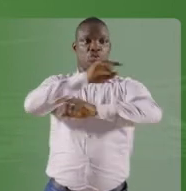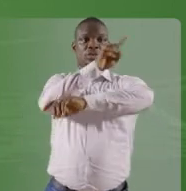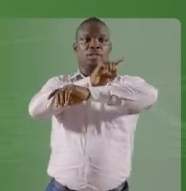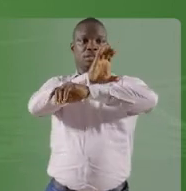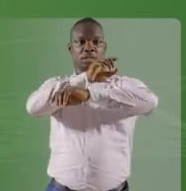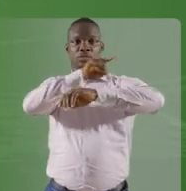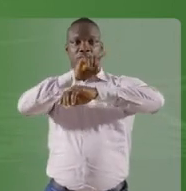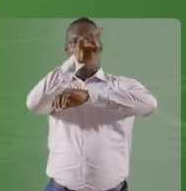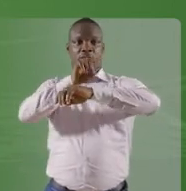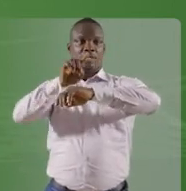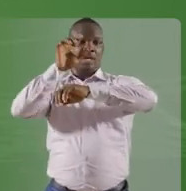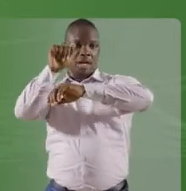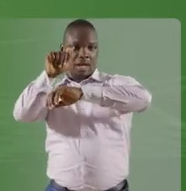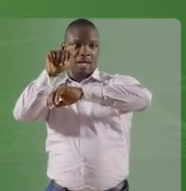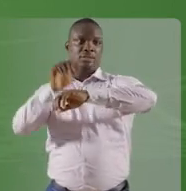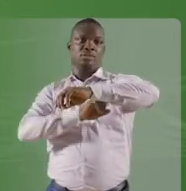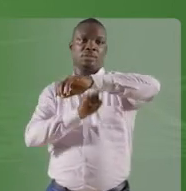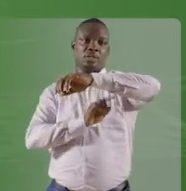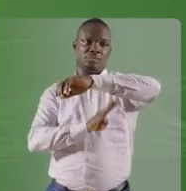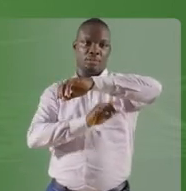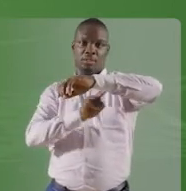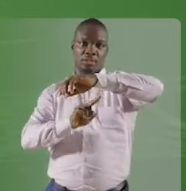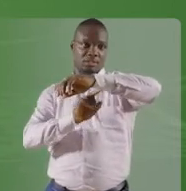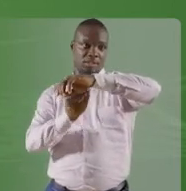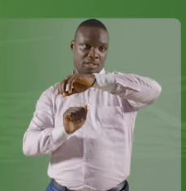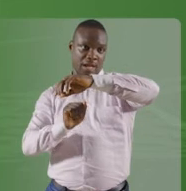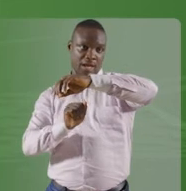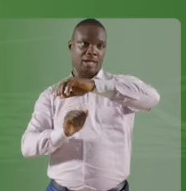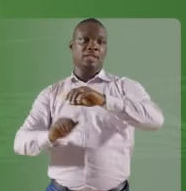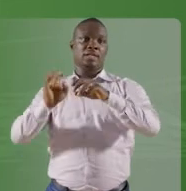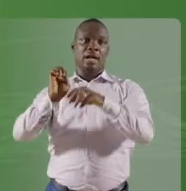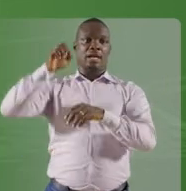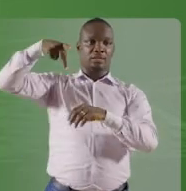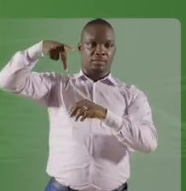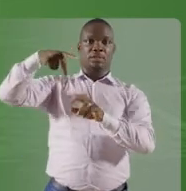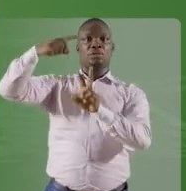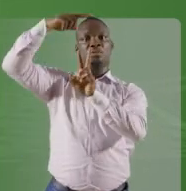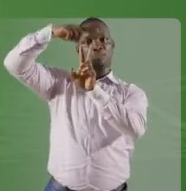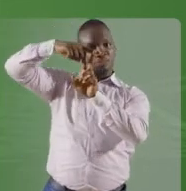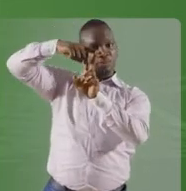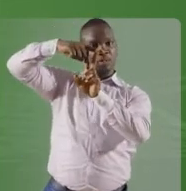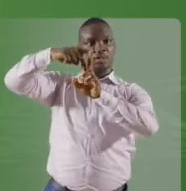ZB moins ZA va être égal à exponentielle de moins I pi sur 3.